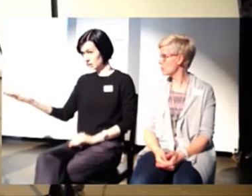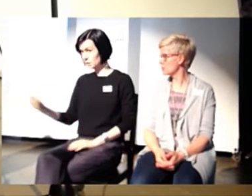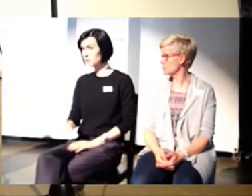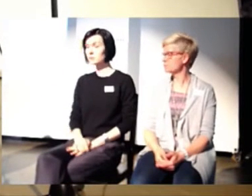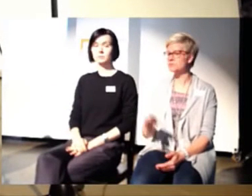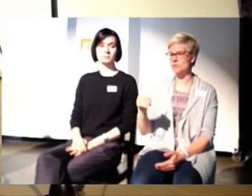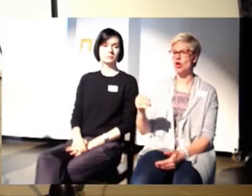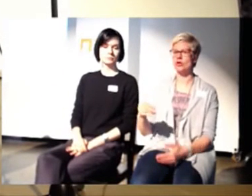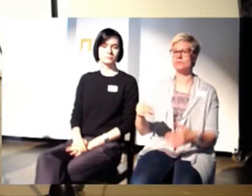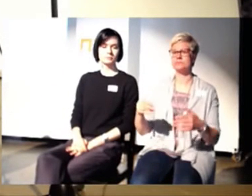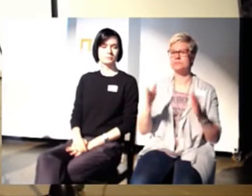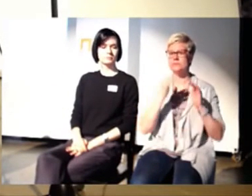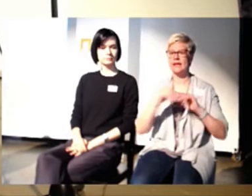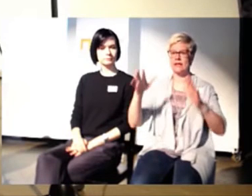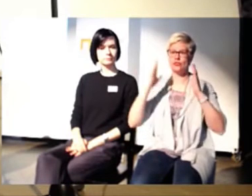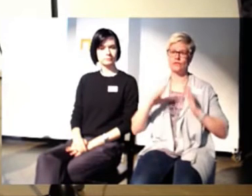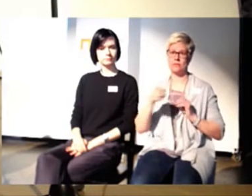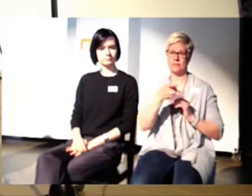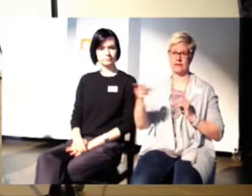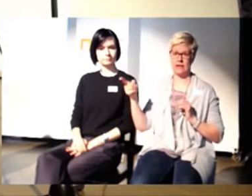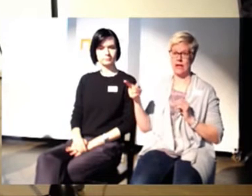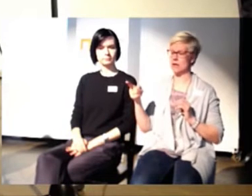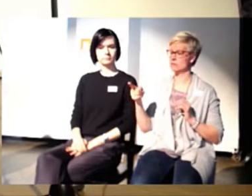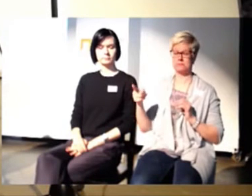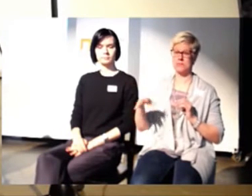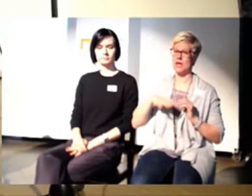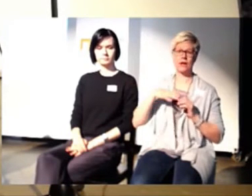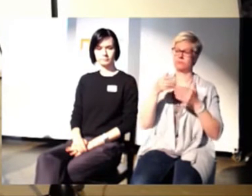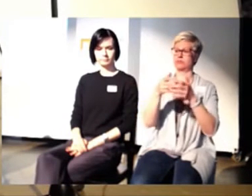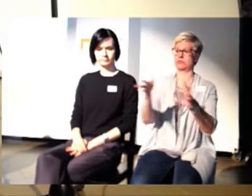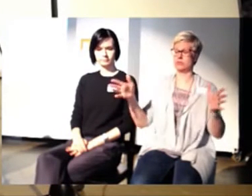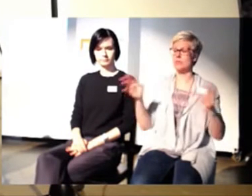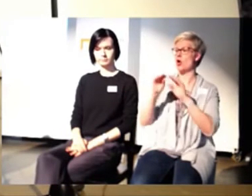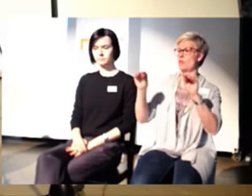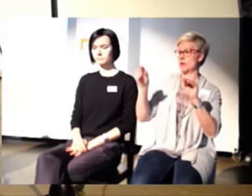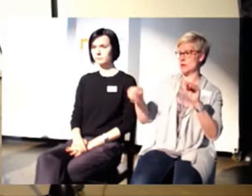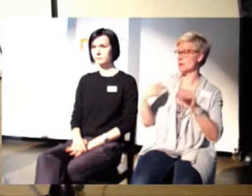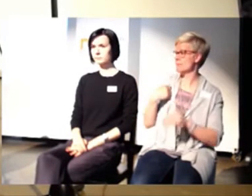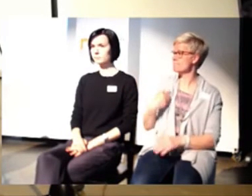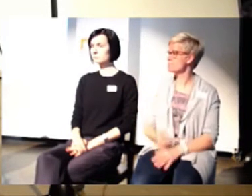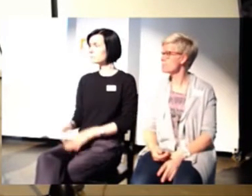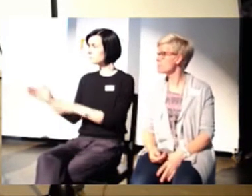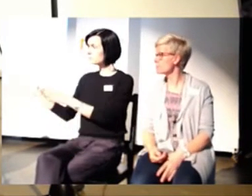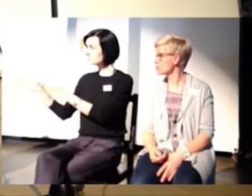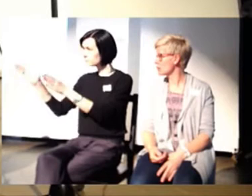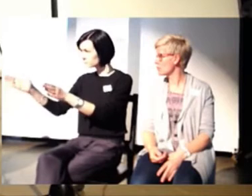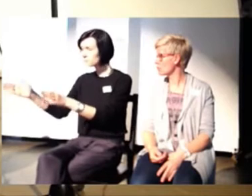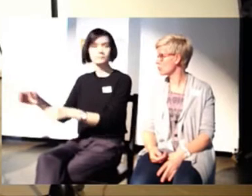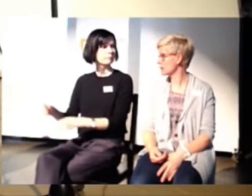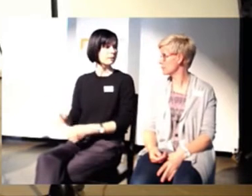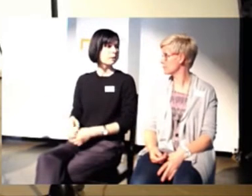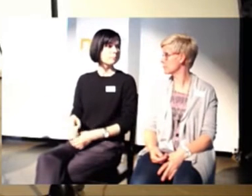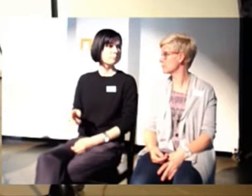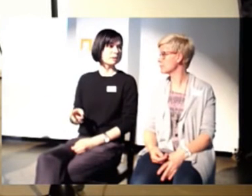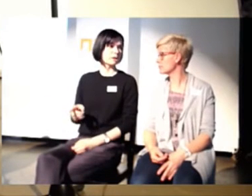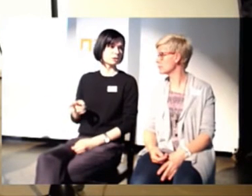Kehitysvammaisille ihmisille. Eli käsille. Hän vieressään istuu. Pia Paatio. Mä oon